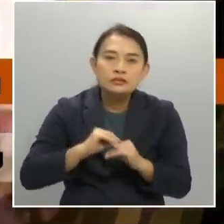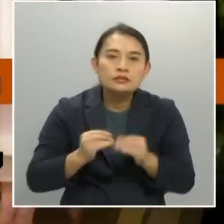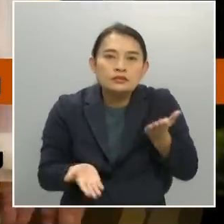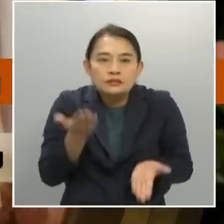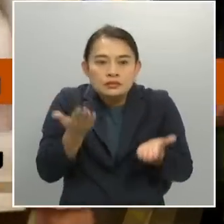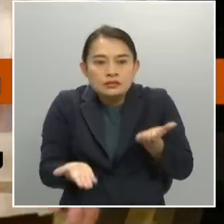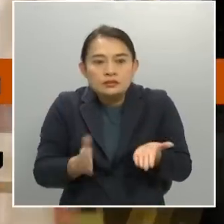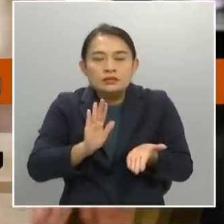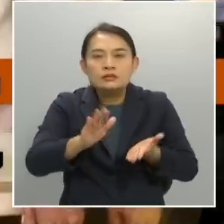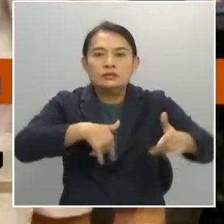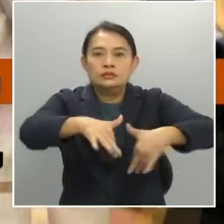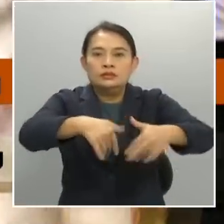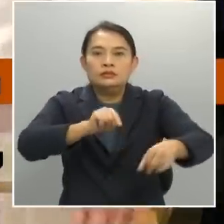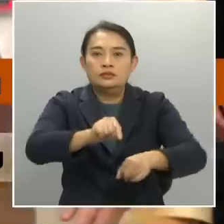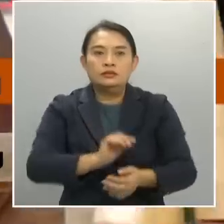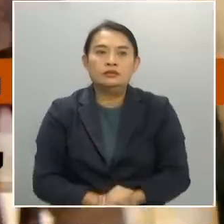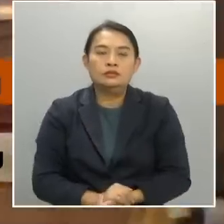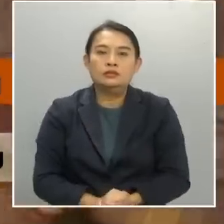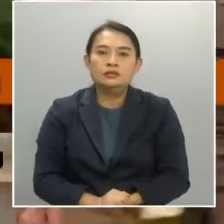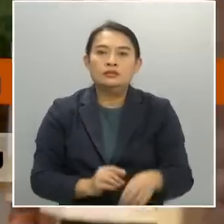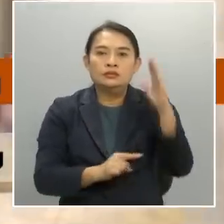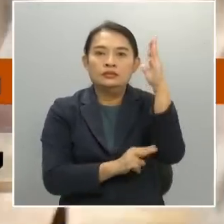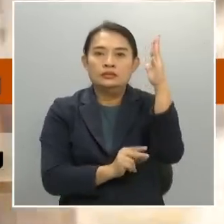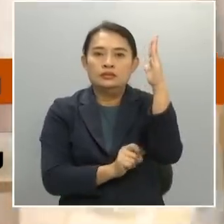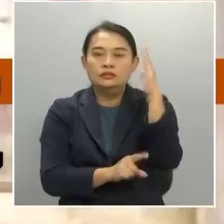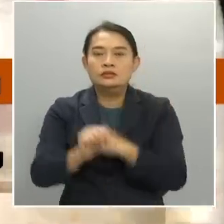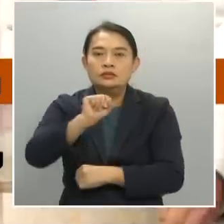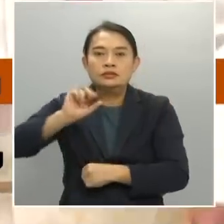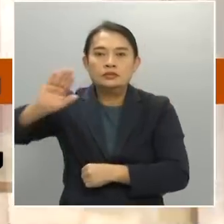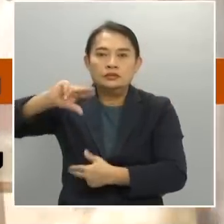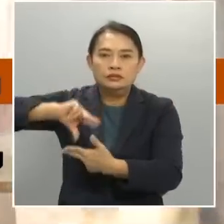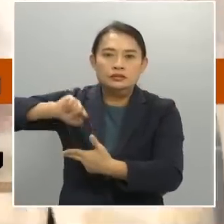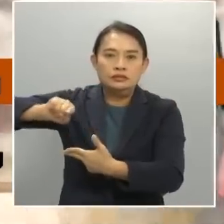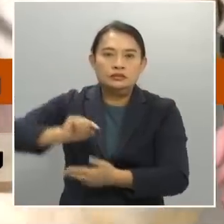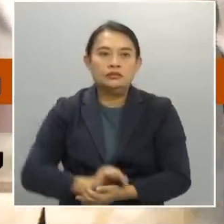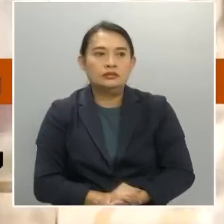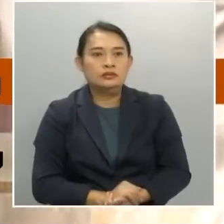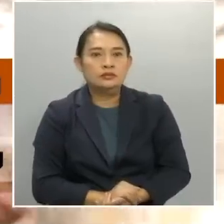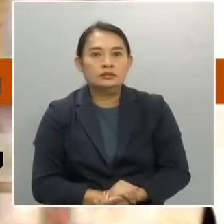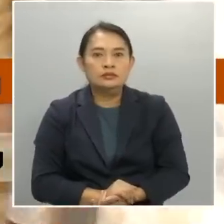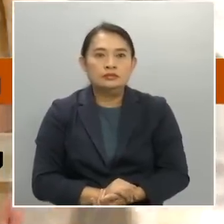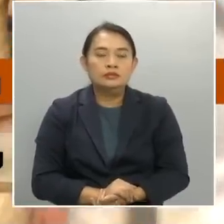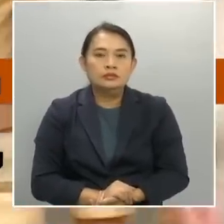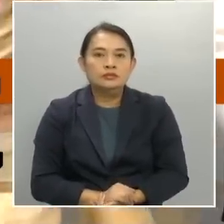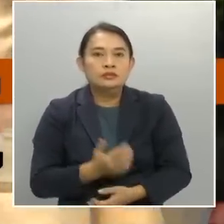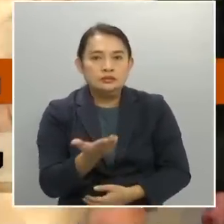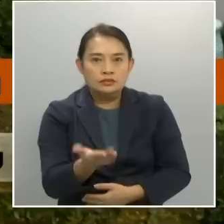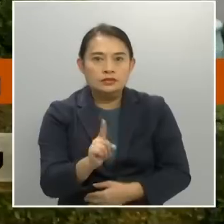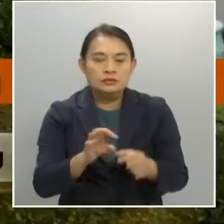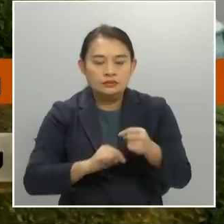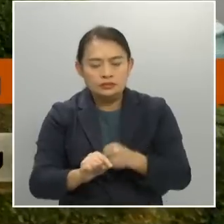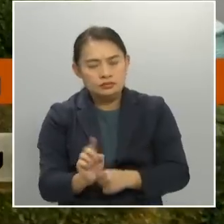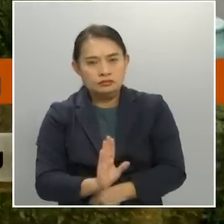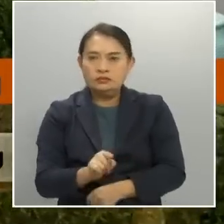ชนนี่สสพลังประชารัฐนครศรีธรรมราชแล้วบอกต่อไปอีกปรากฏการณ์แยกกันทำภาคลักษณะนี้ไม่น่าจะเกิดขึ้น